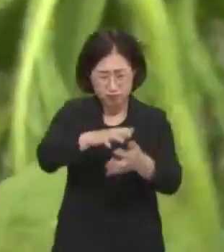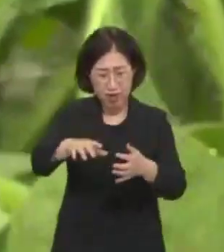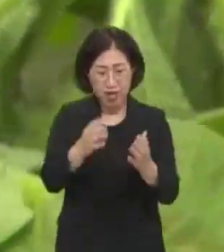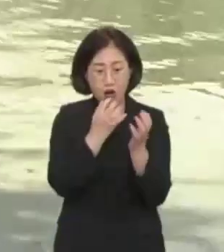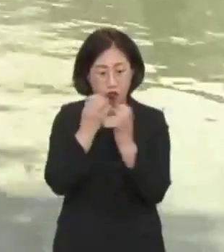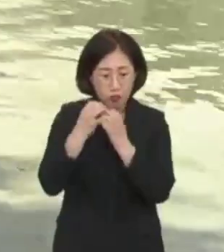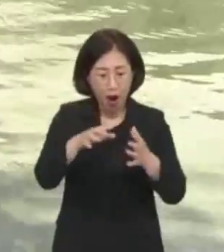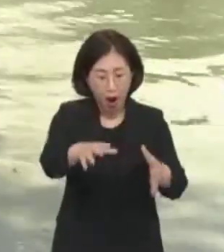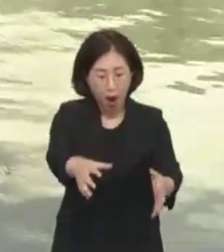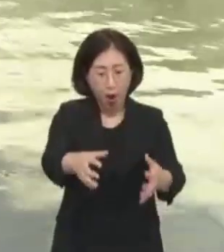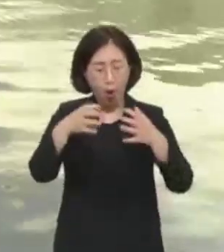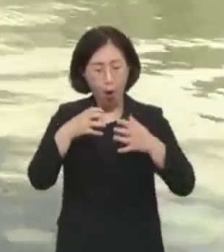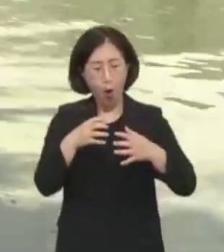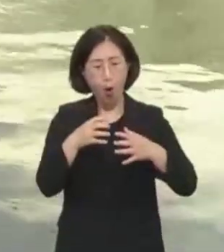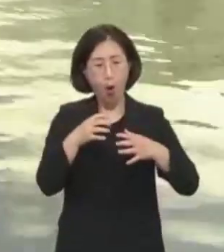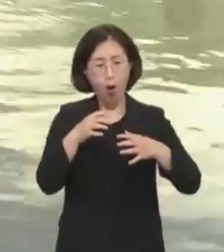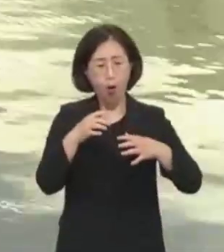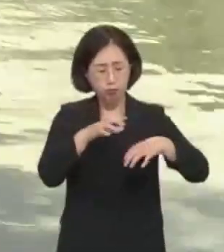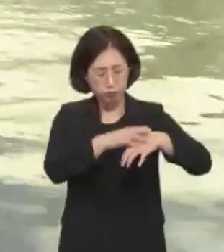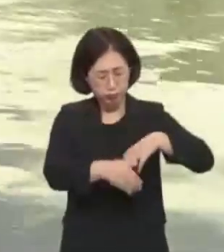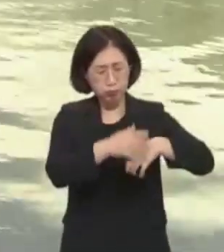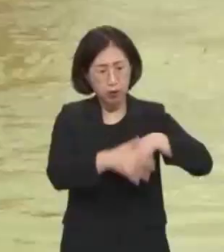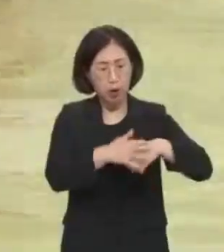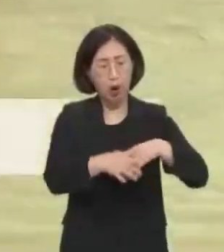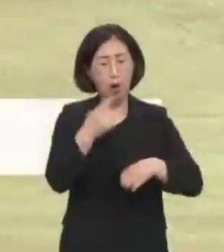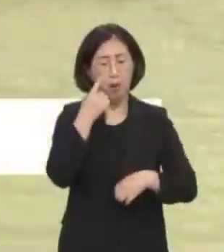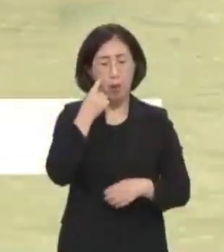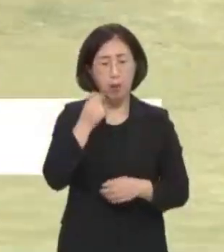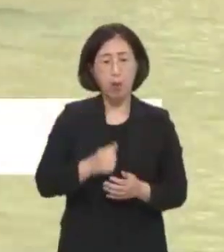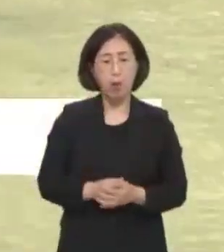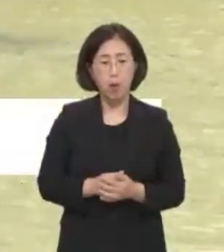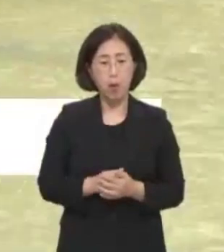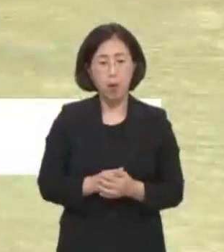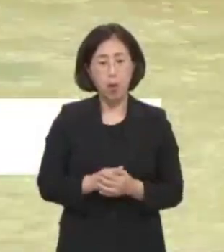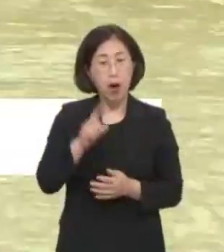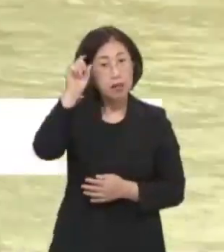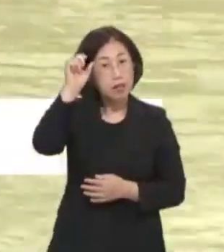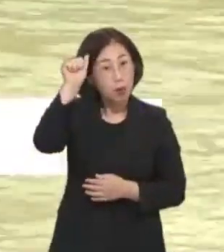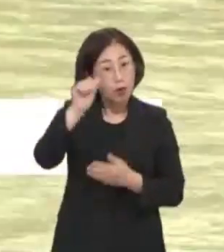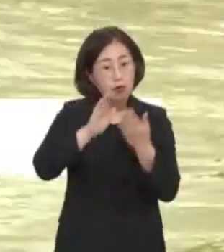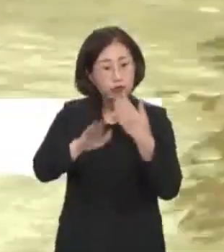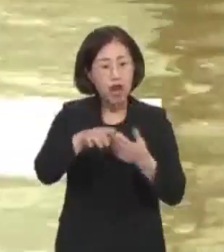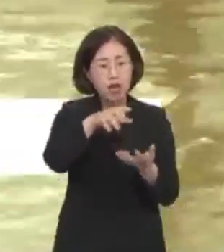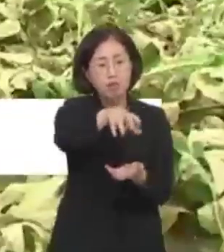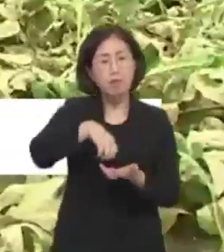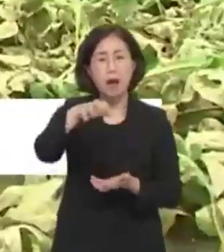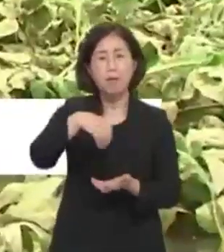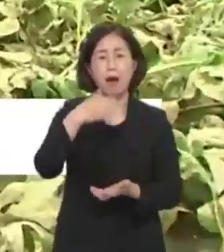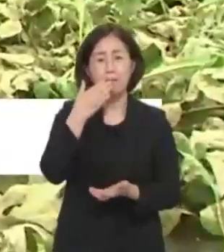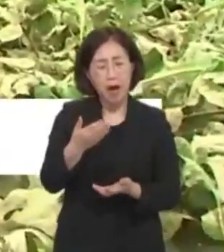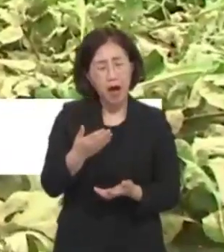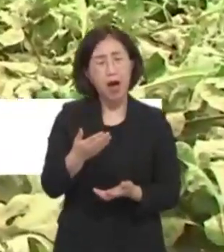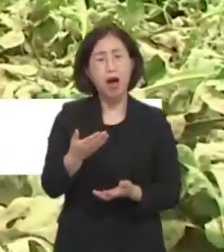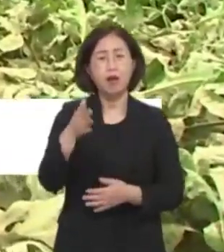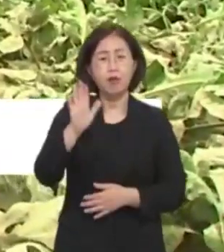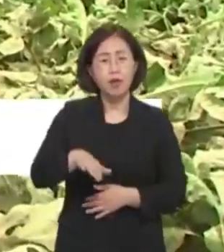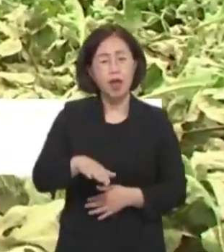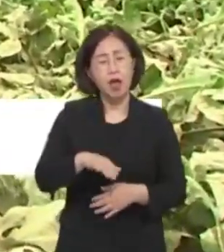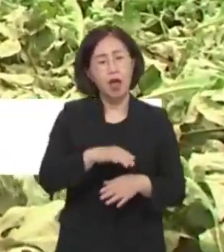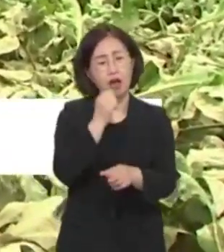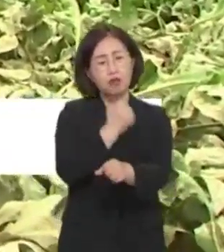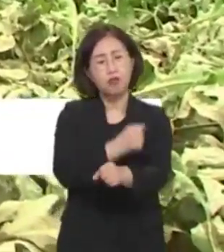닦아봅니다. 논산의 이 수박 농장은 수확을 불과 보름 앞두고 침수 피해를 입었는데 한순간의 비로 한 해